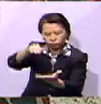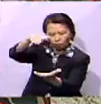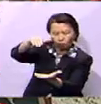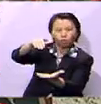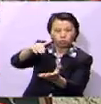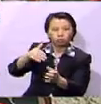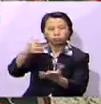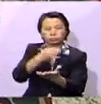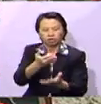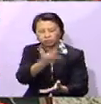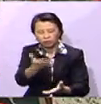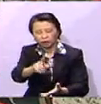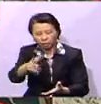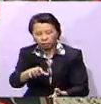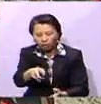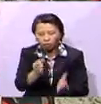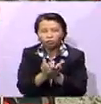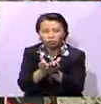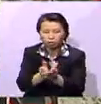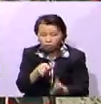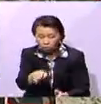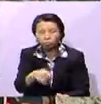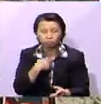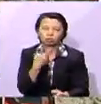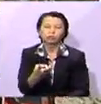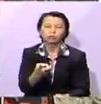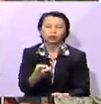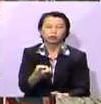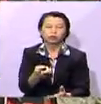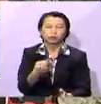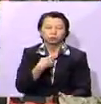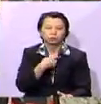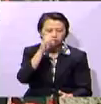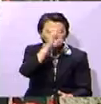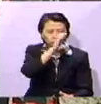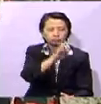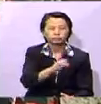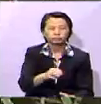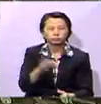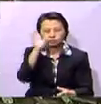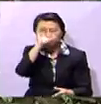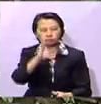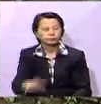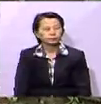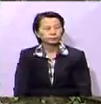juga benda-benda lain lah, kepunyaan mangsa yang kita jaya jumpai lah semasa pencarian.